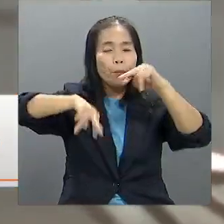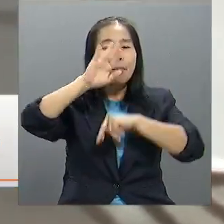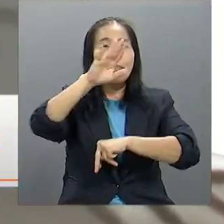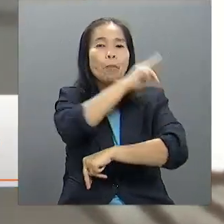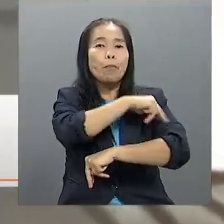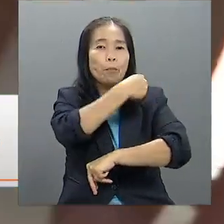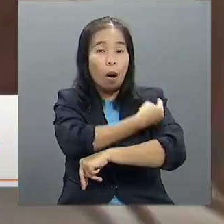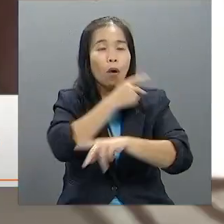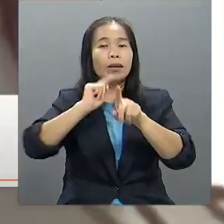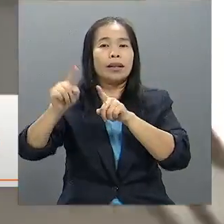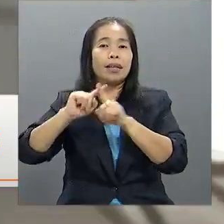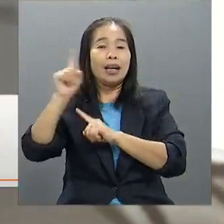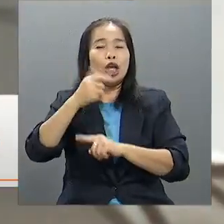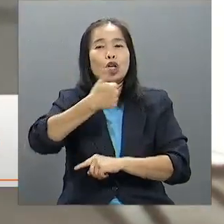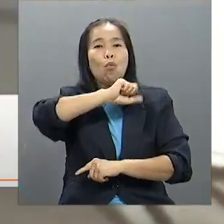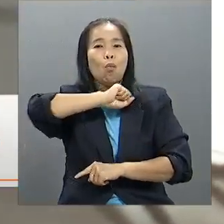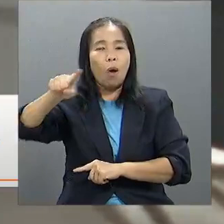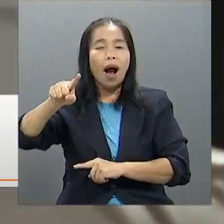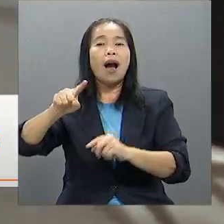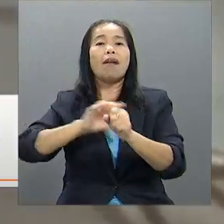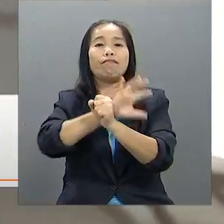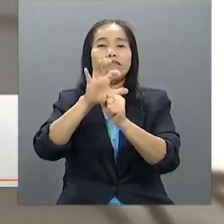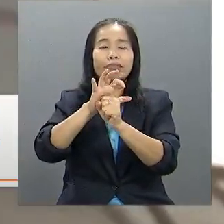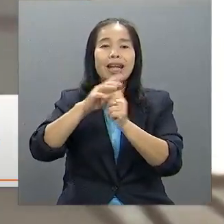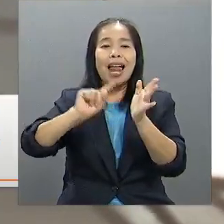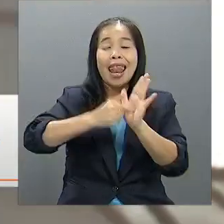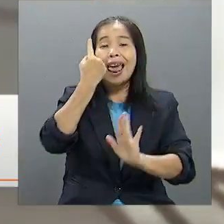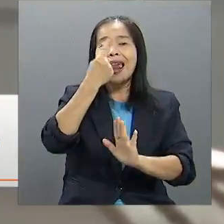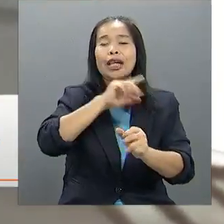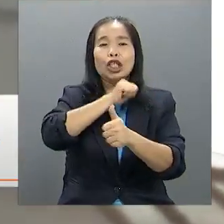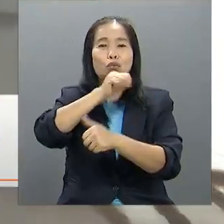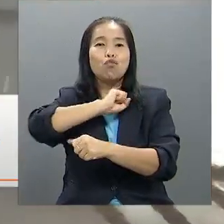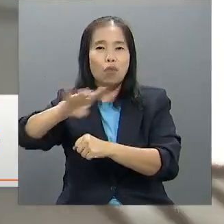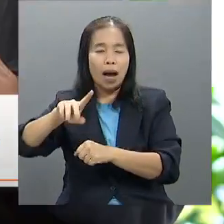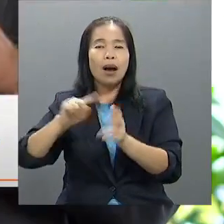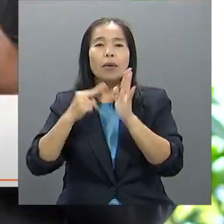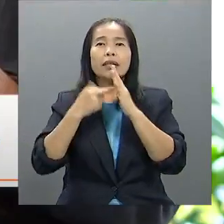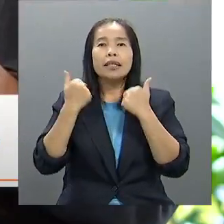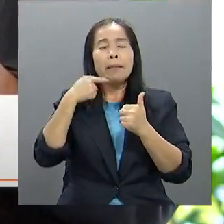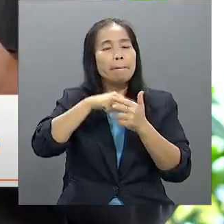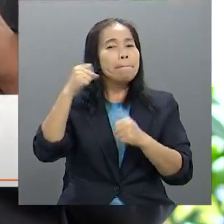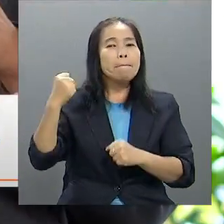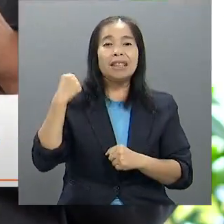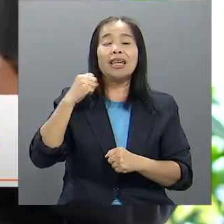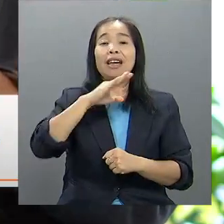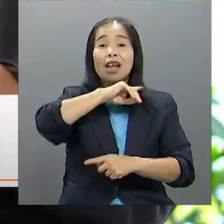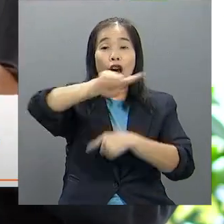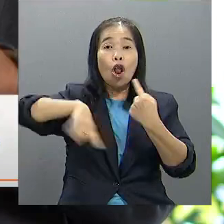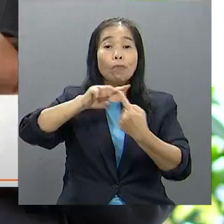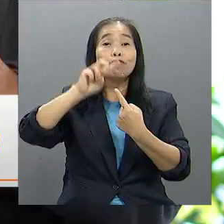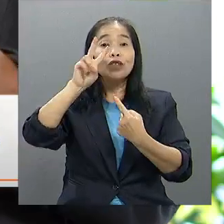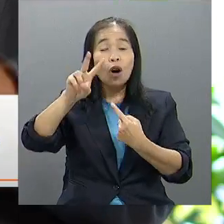าดระลอกแรกมากเพราะด้วยผลรวมทั้งหมดเนี่ยค่อนข้างจะมั่นใจว่าระลอก2ถึงแม้จะเ